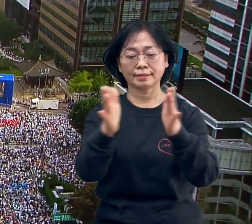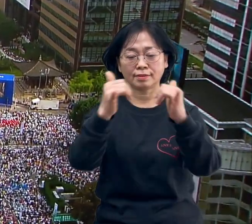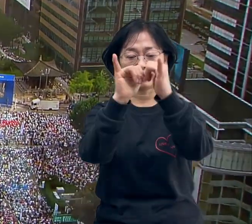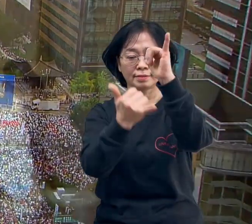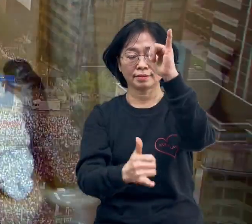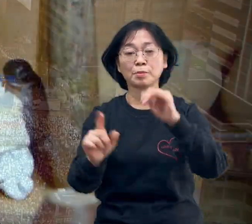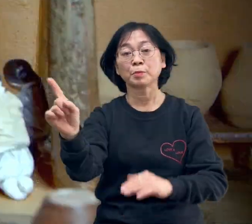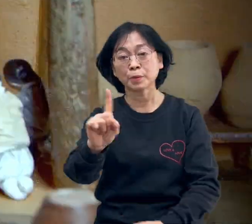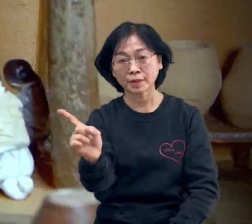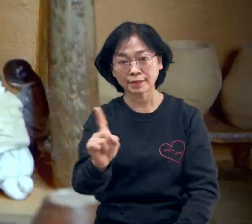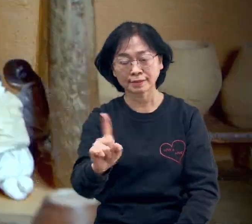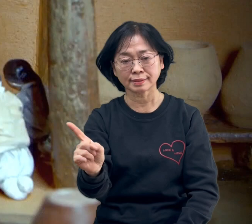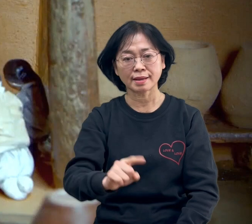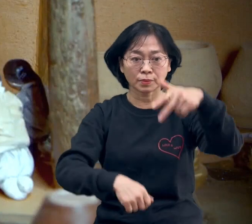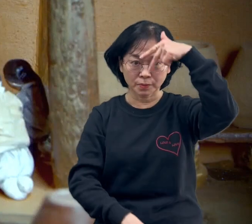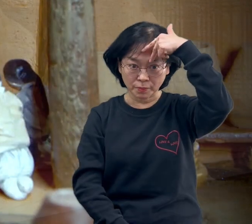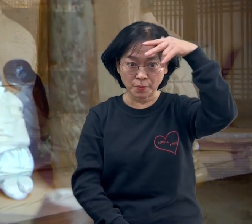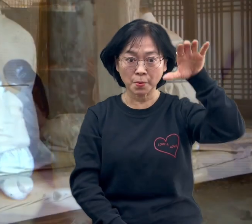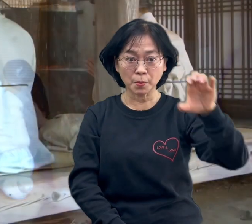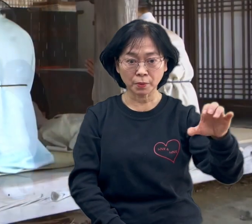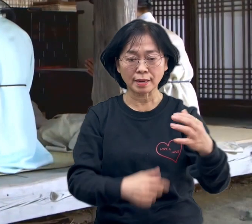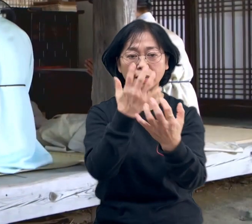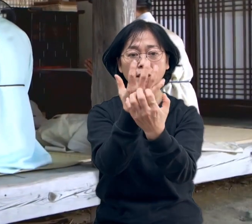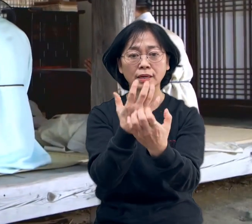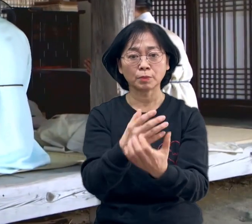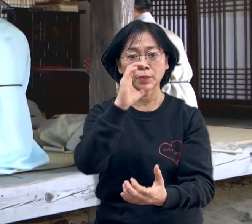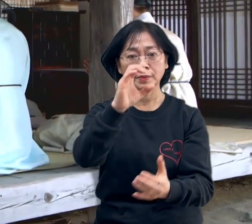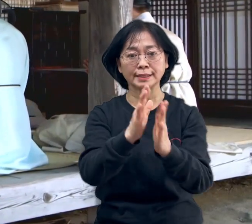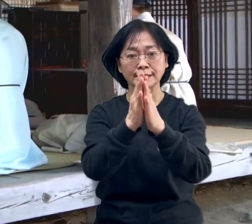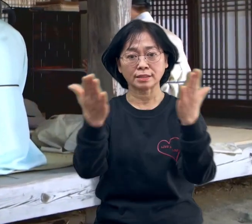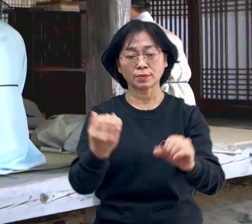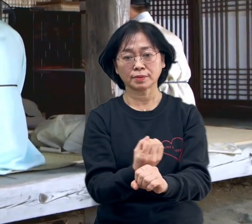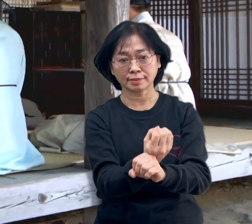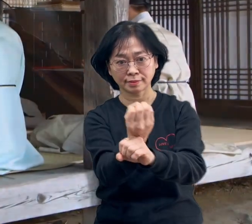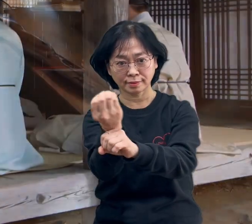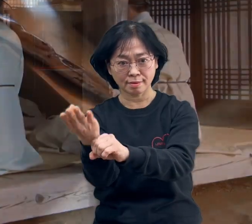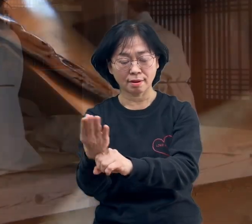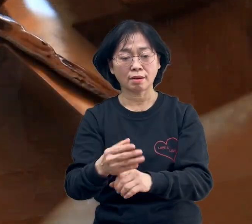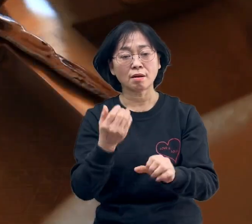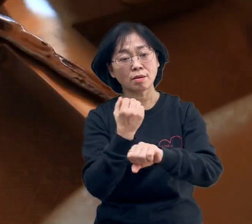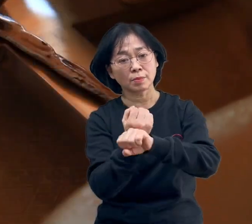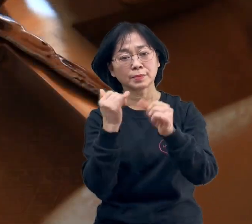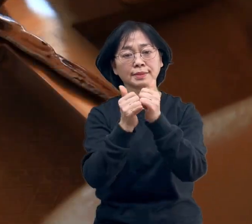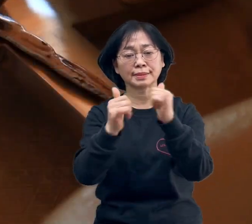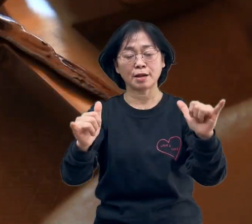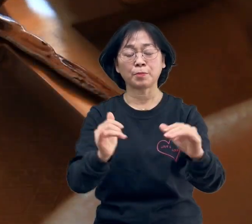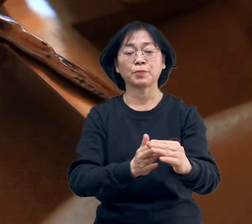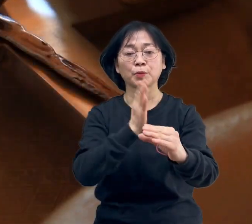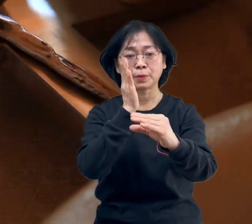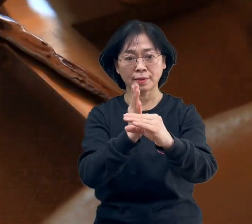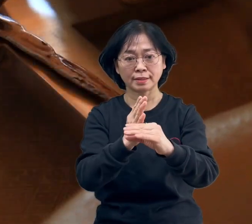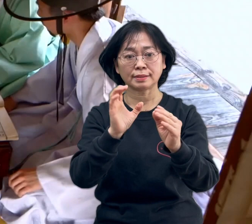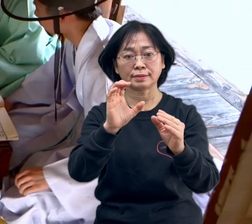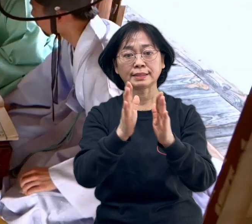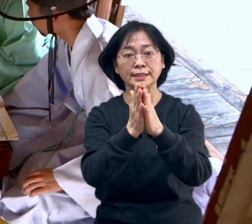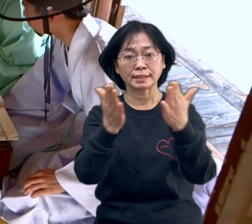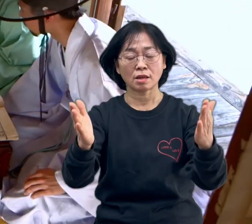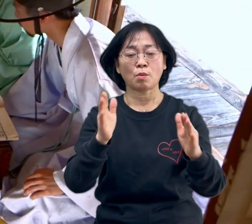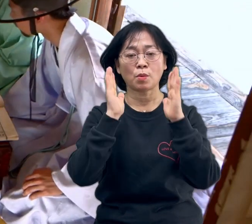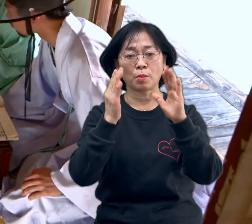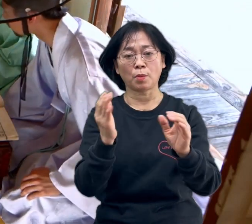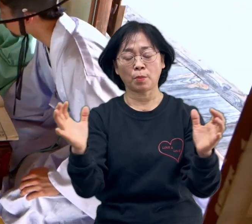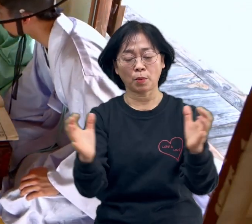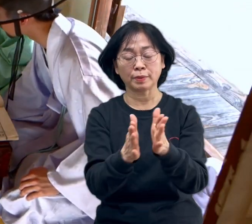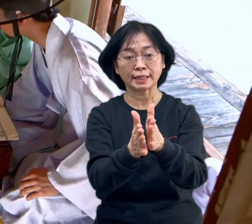한국 천주교회는 어떻게 시작됐을까요? 조선에 한문 천주교 서적이 전래된 이후 학자들을